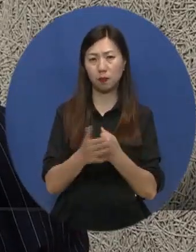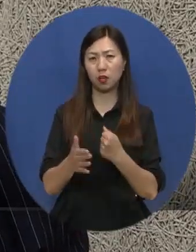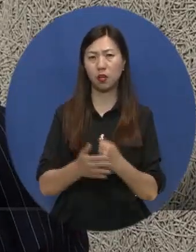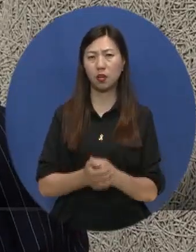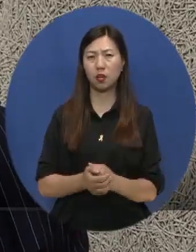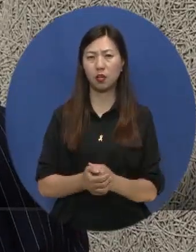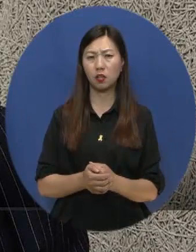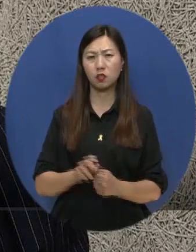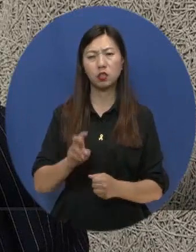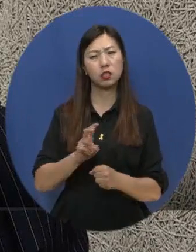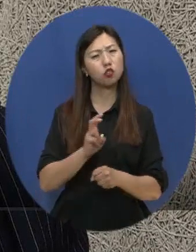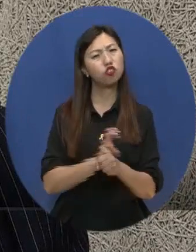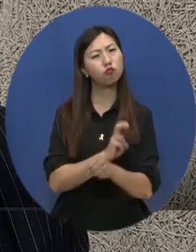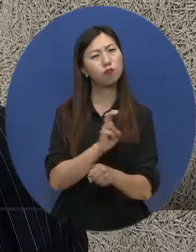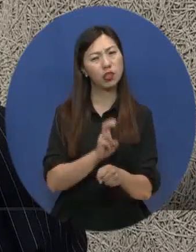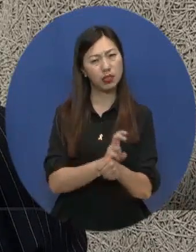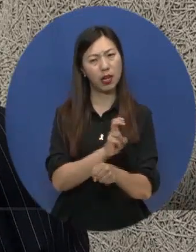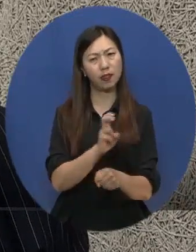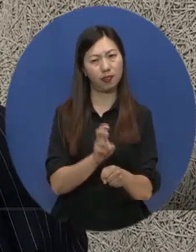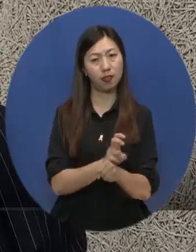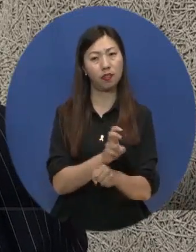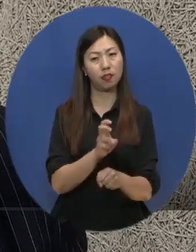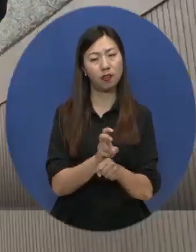그럼 20시간인 거죠 사실.